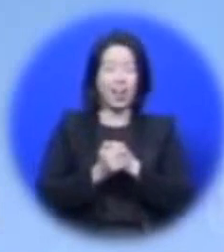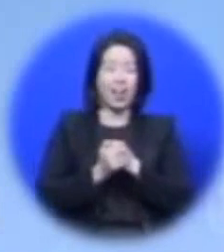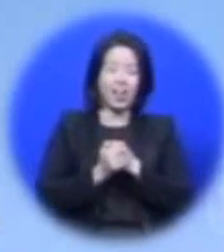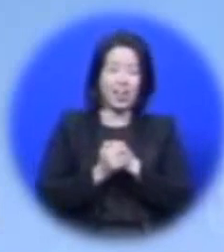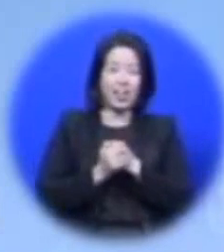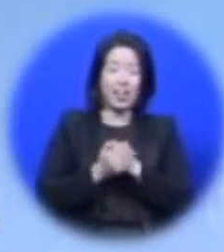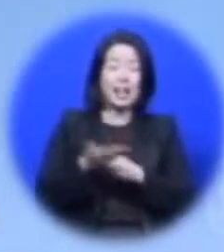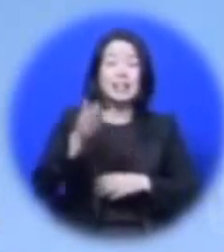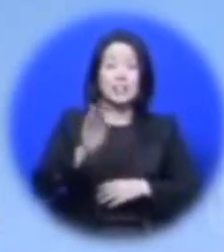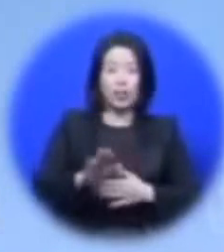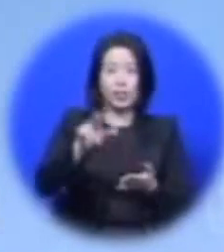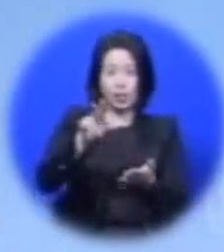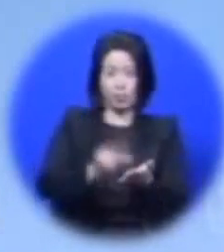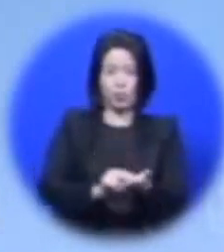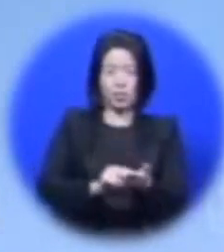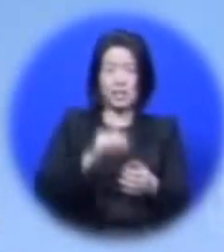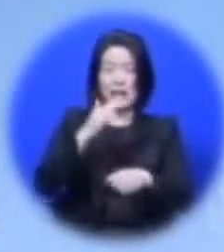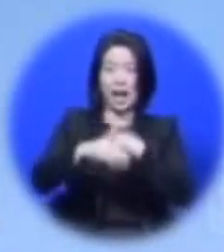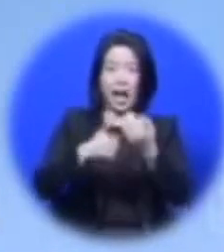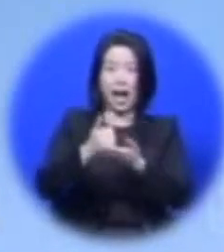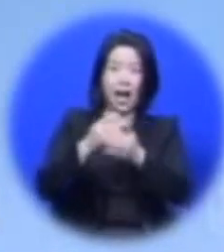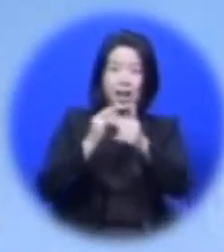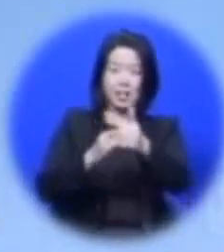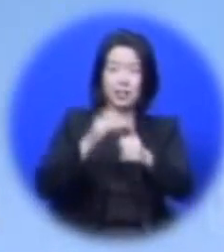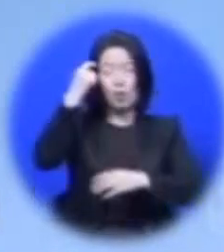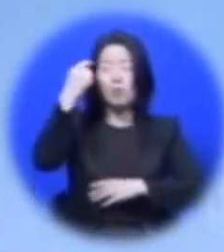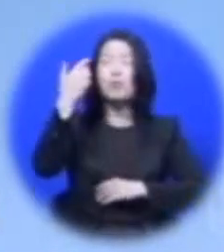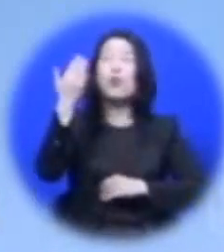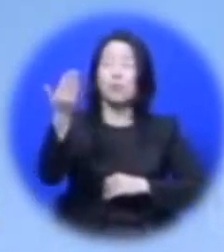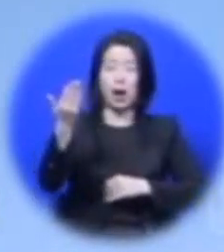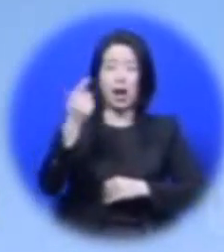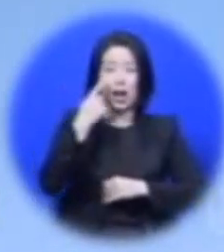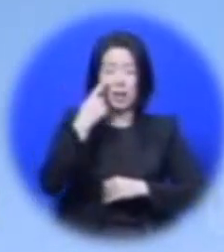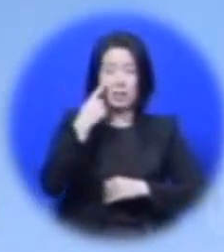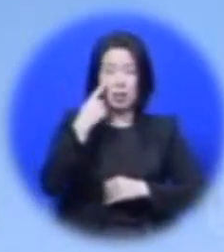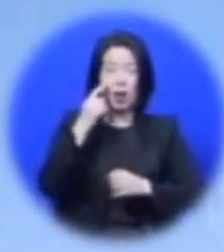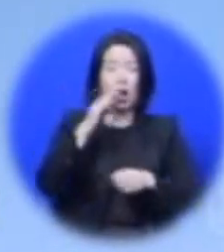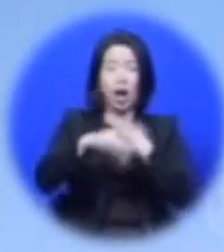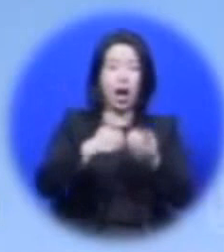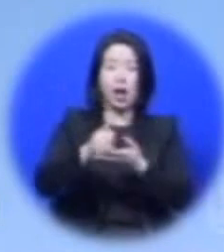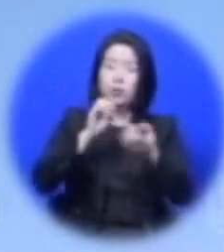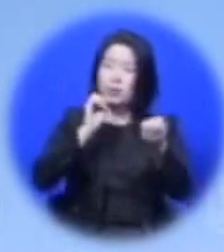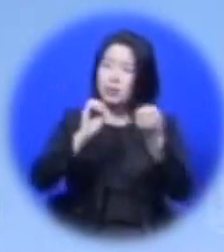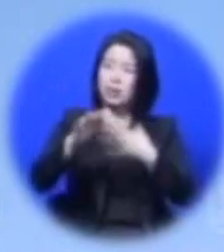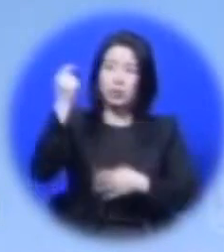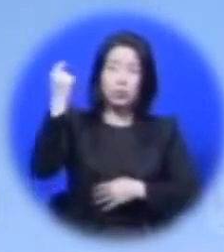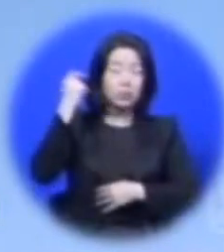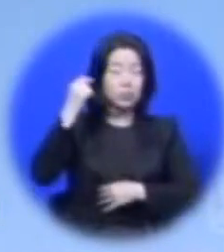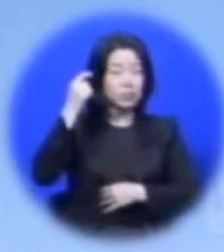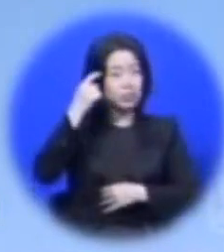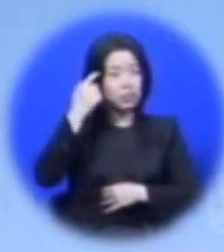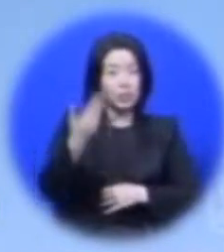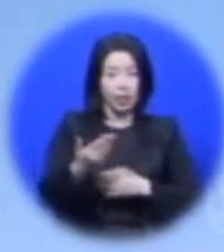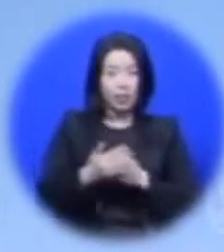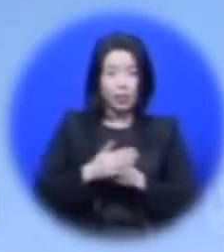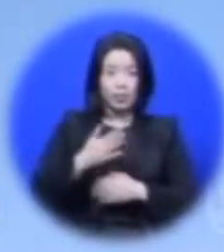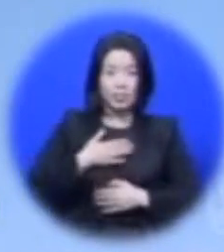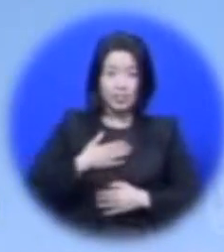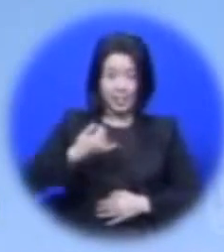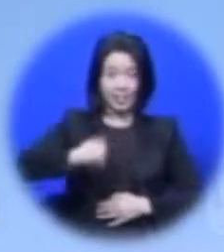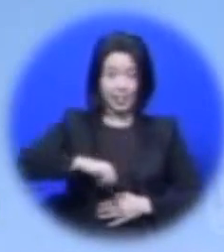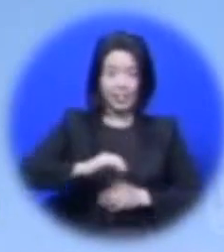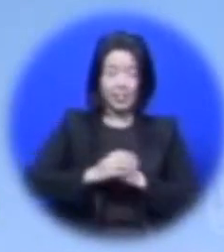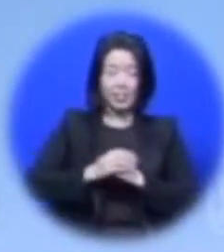자, 그런데 문제는 하나님께 물어봐서 하나님의 응답을 들었을까요? 저희 딸이